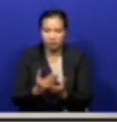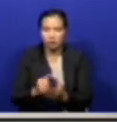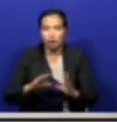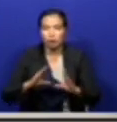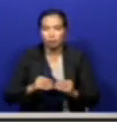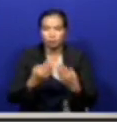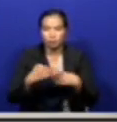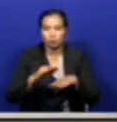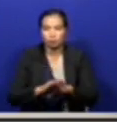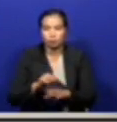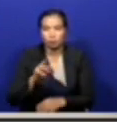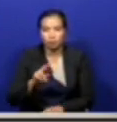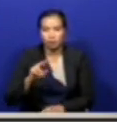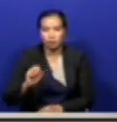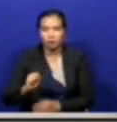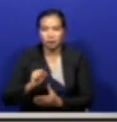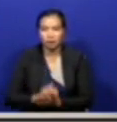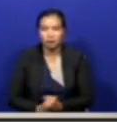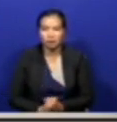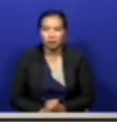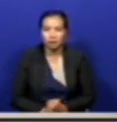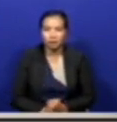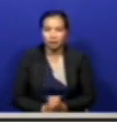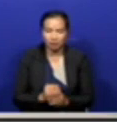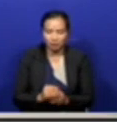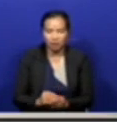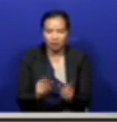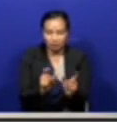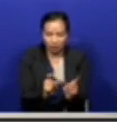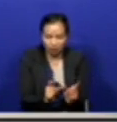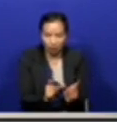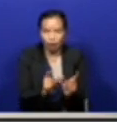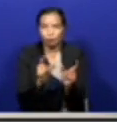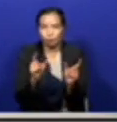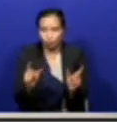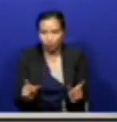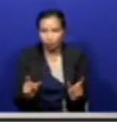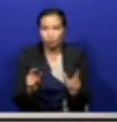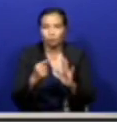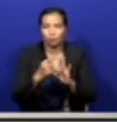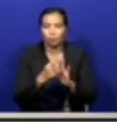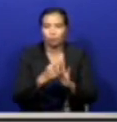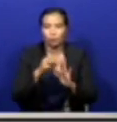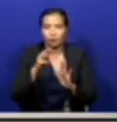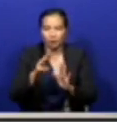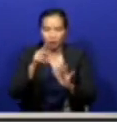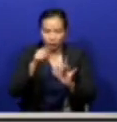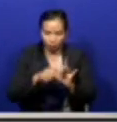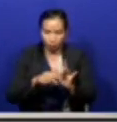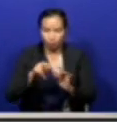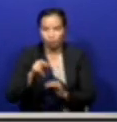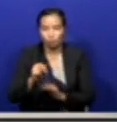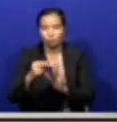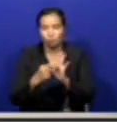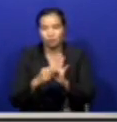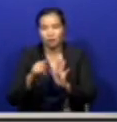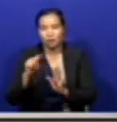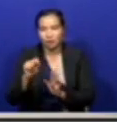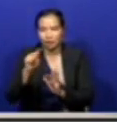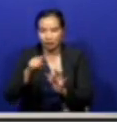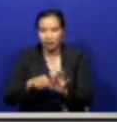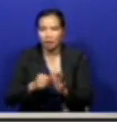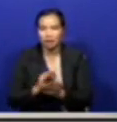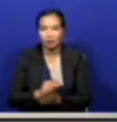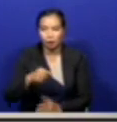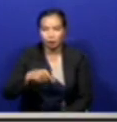สภาแต่ไปมีข้อเว้นว่าเว้นแต่บทที่ว่าด้วยการนำเอาบทบัญญั